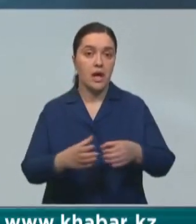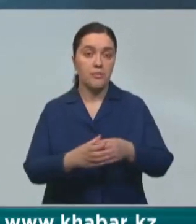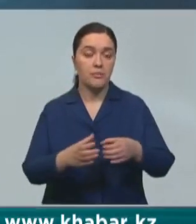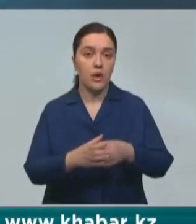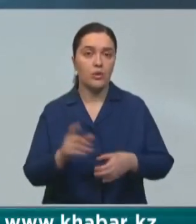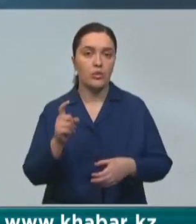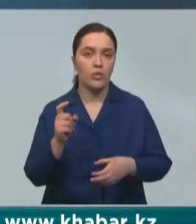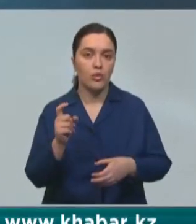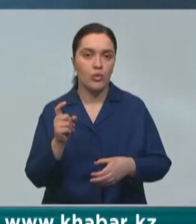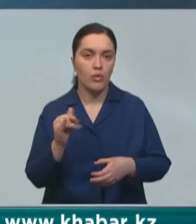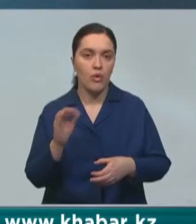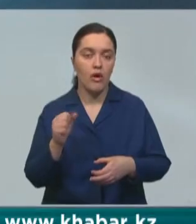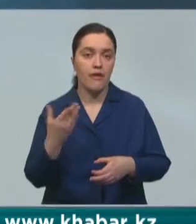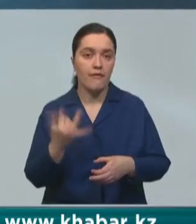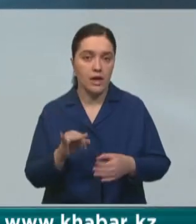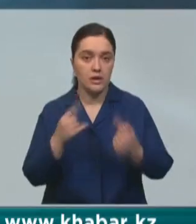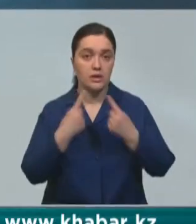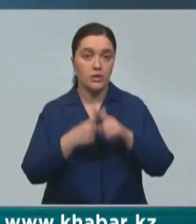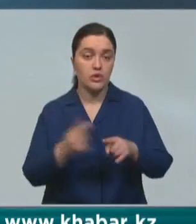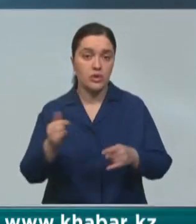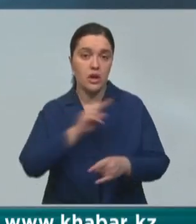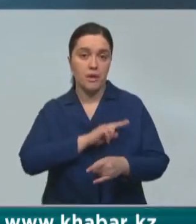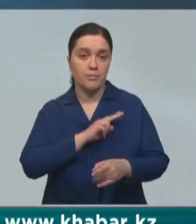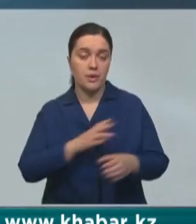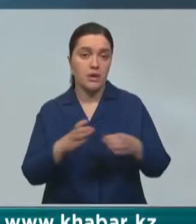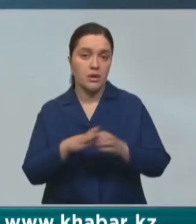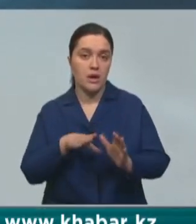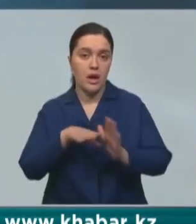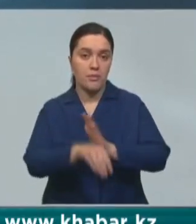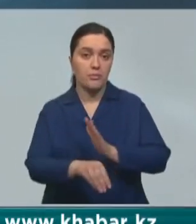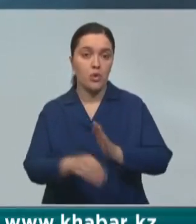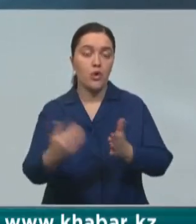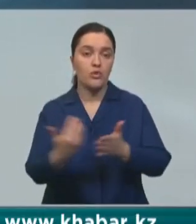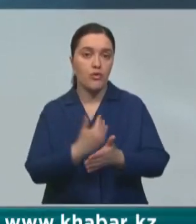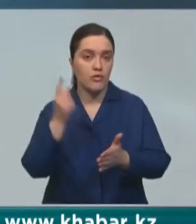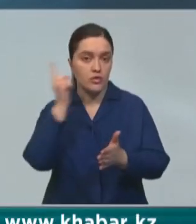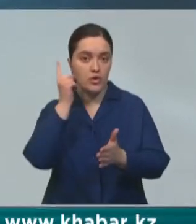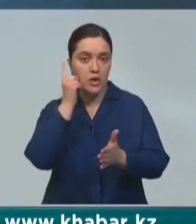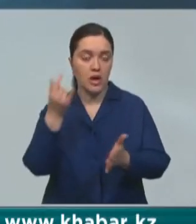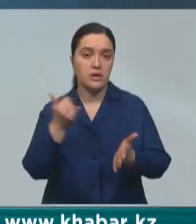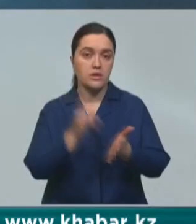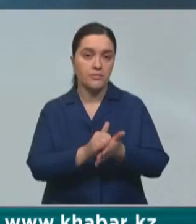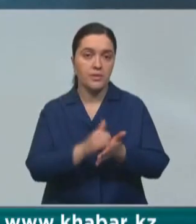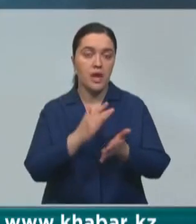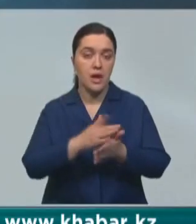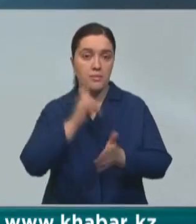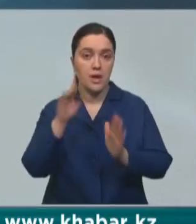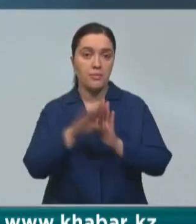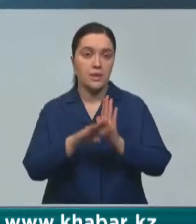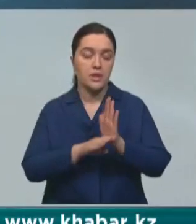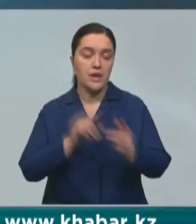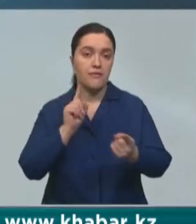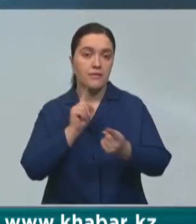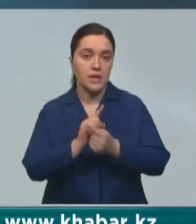телекоммуникаций Huawei Technologies. Сейчас он трудится в команде, которая разрабатывает новые модели смартфонов. С молодым